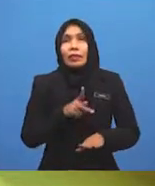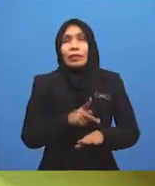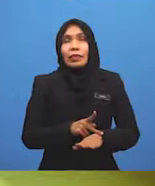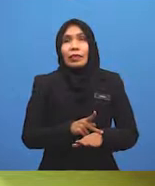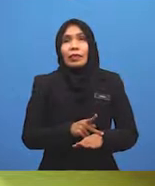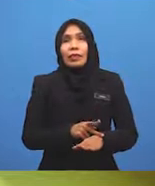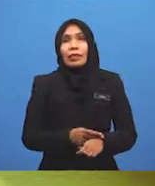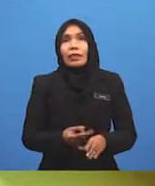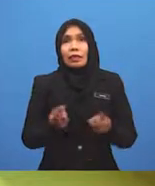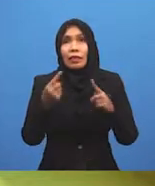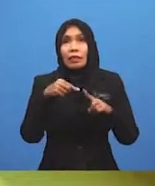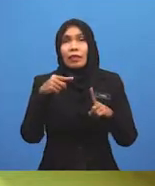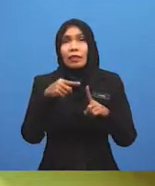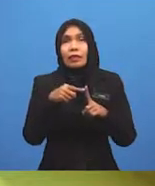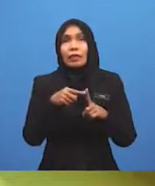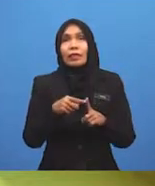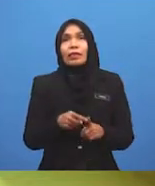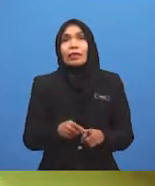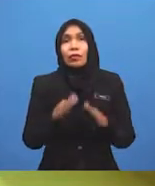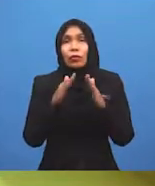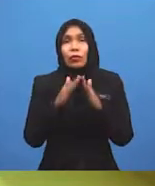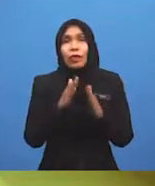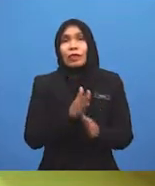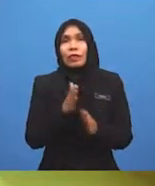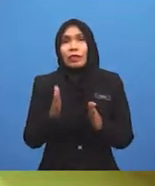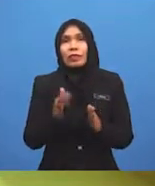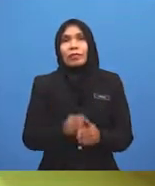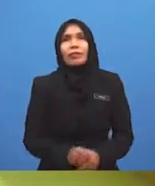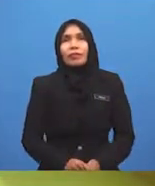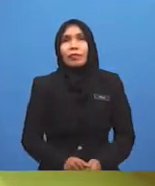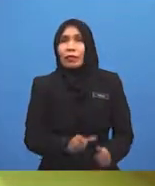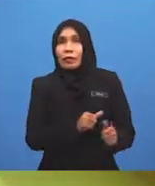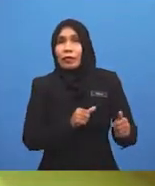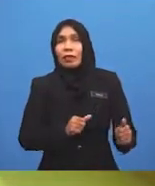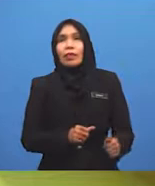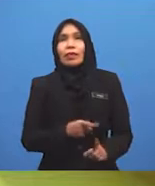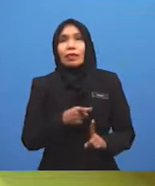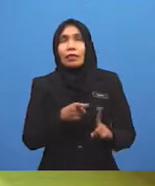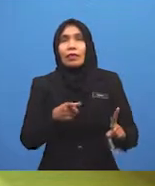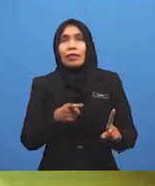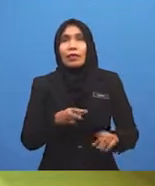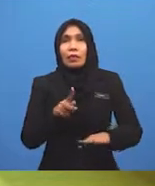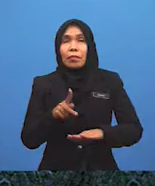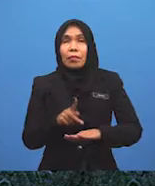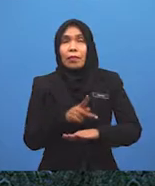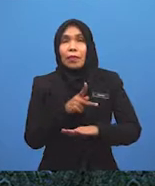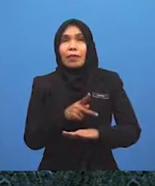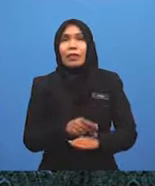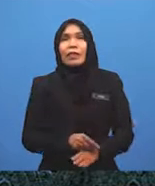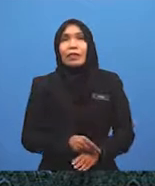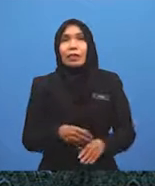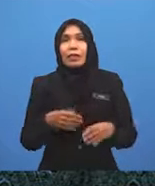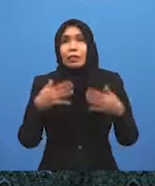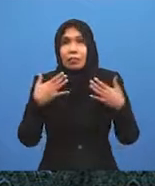adalah perkara yang penting. Elak daripada menggunakan pakaian yang mencolok